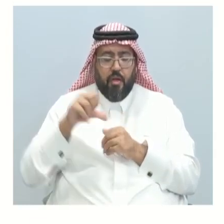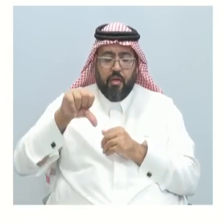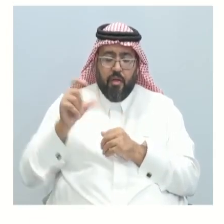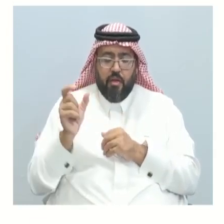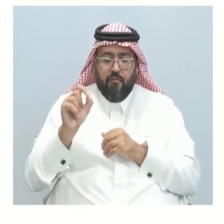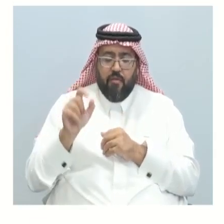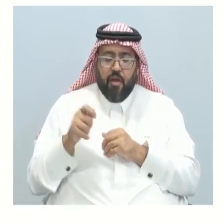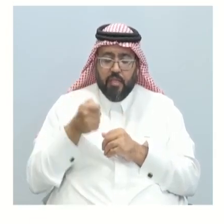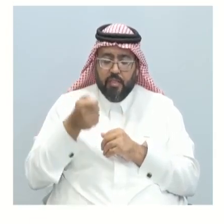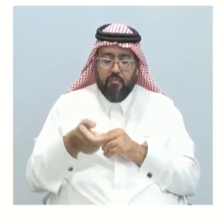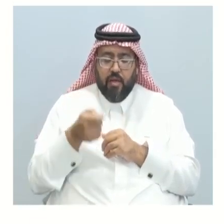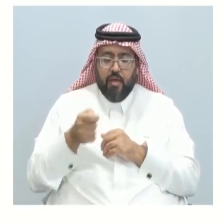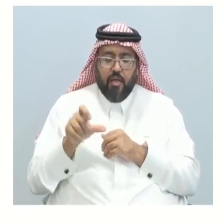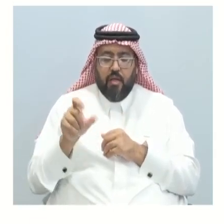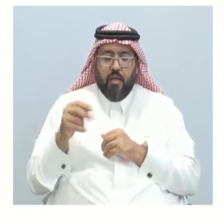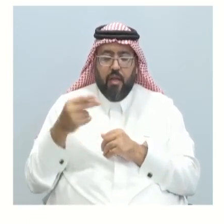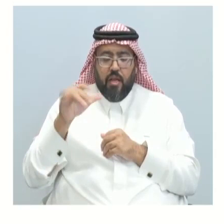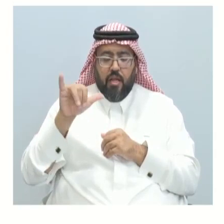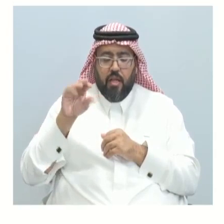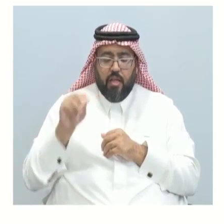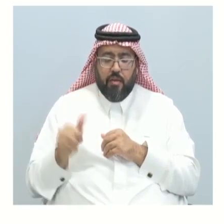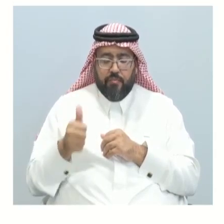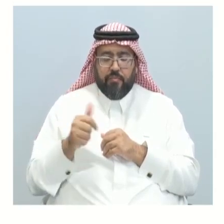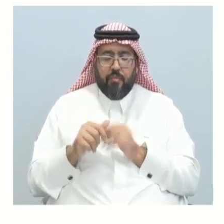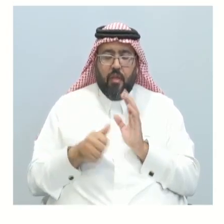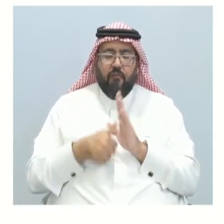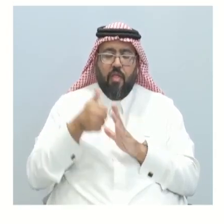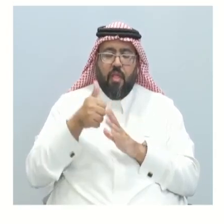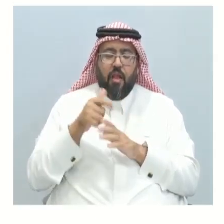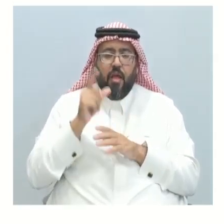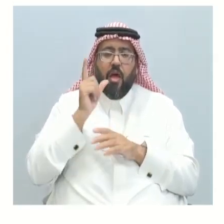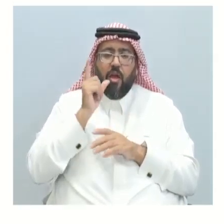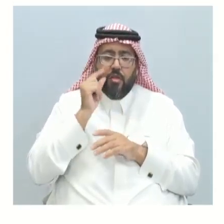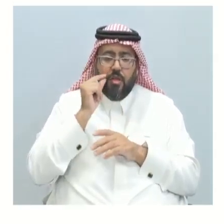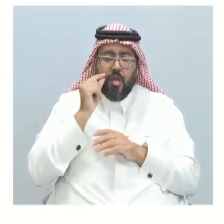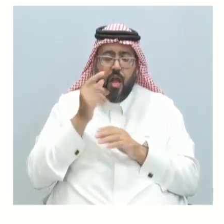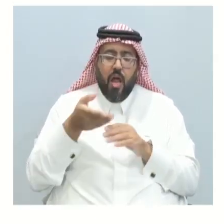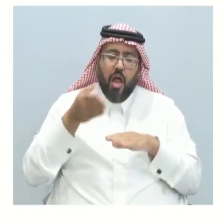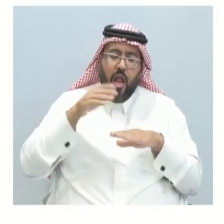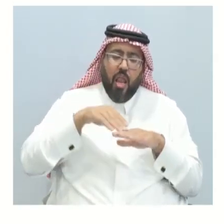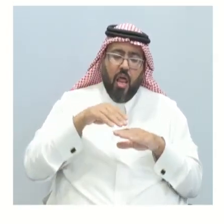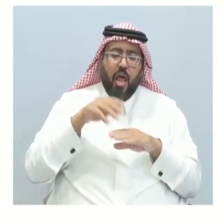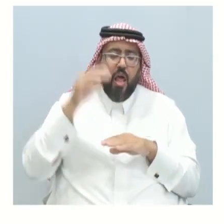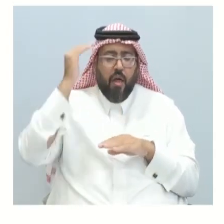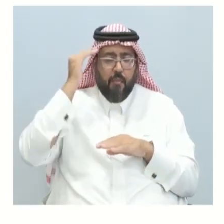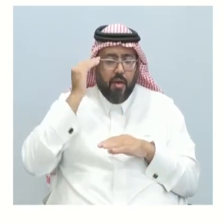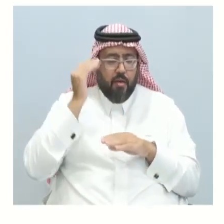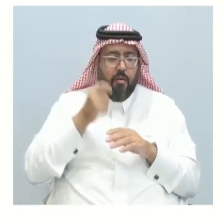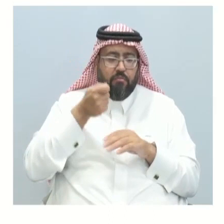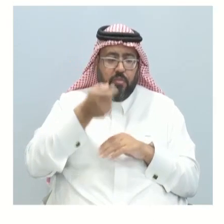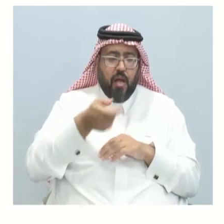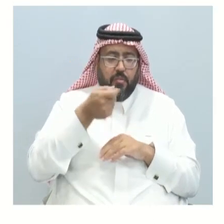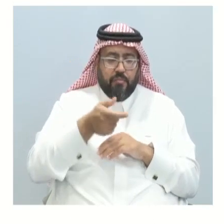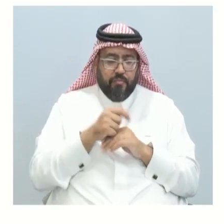الانفاق عليها الانفاق عليها وقد فضل الله عز وجل الرجال بهذا الامر